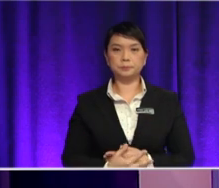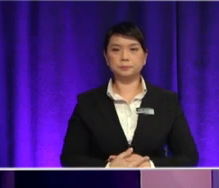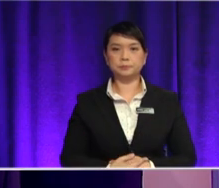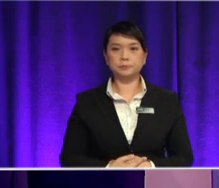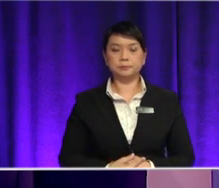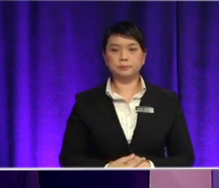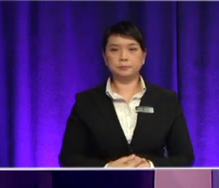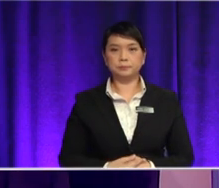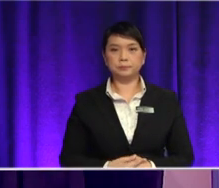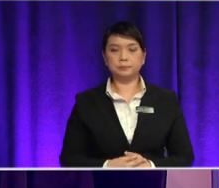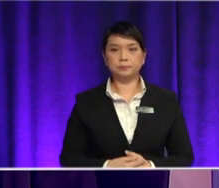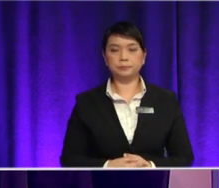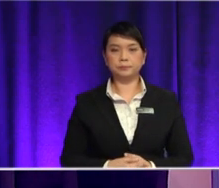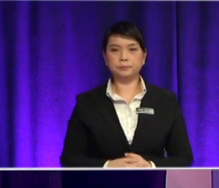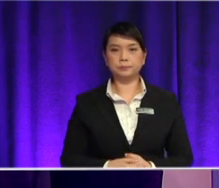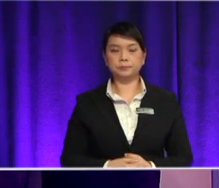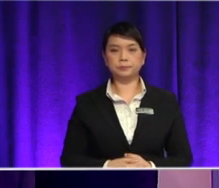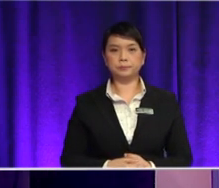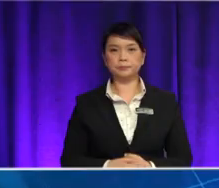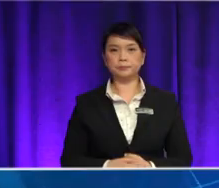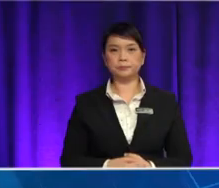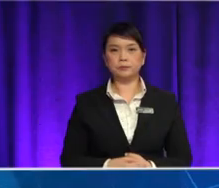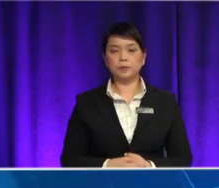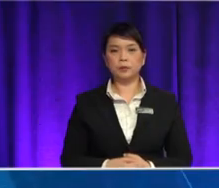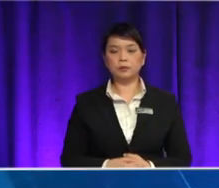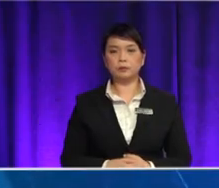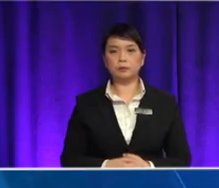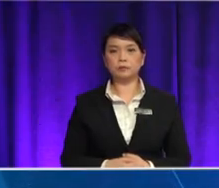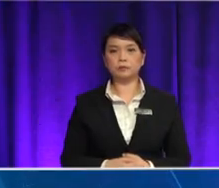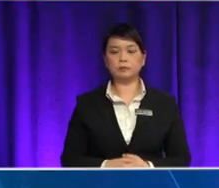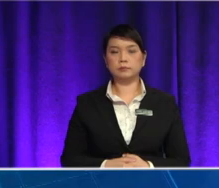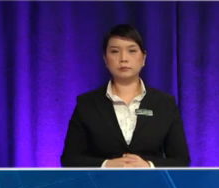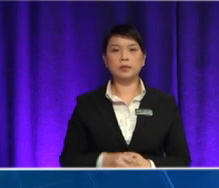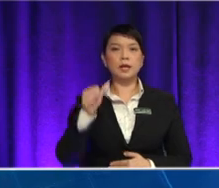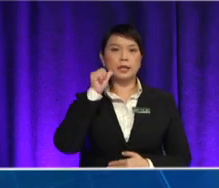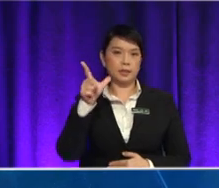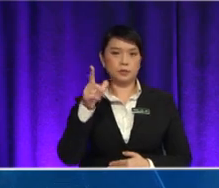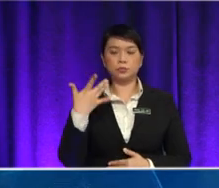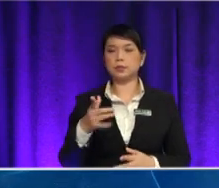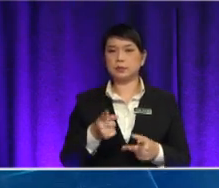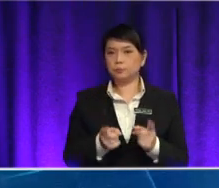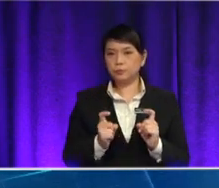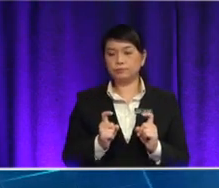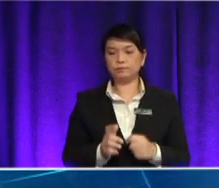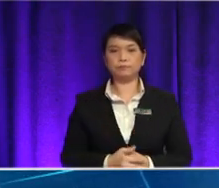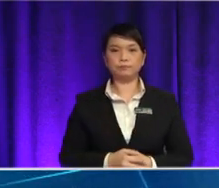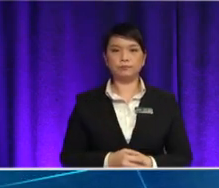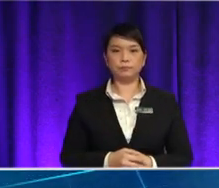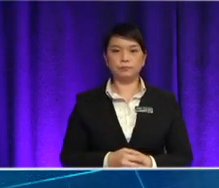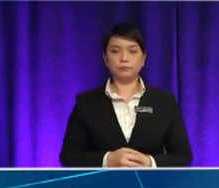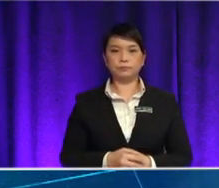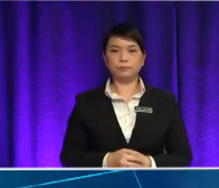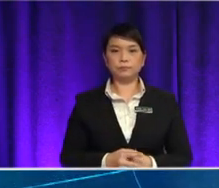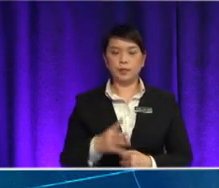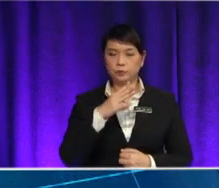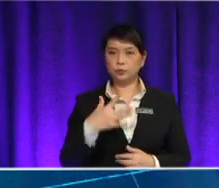Saya nak cuba. Ada saya sediakan jadual dekat situ kan. Okay. Dah dapat. Wow, dah dapat Alia dah cepat. Okey, Alia dah dapat dah sempadan